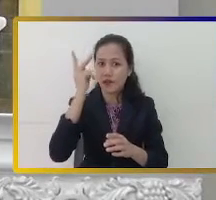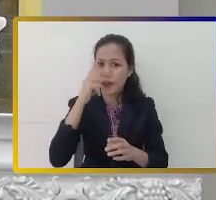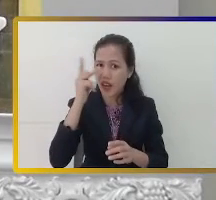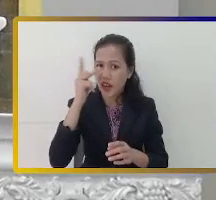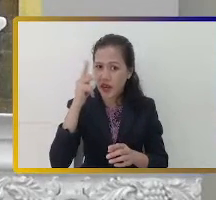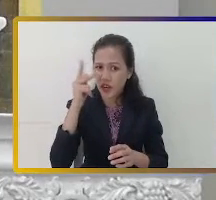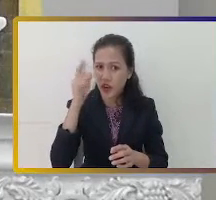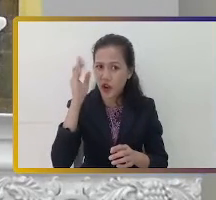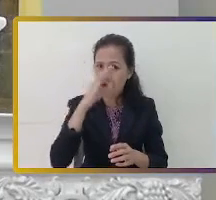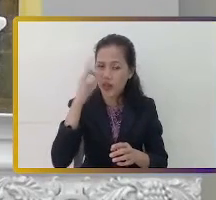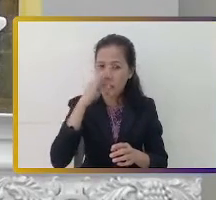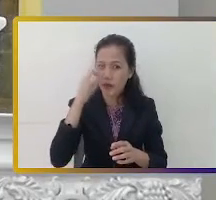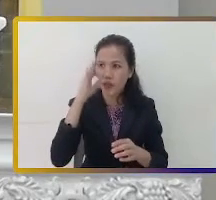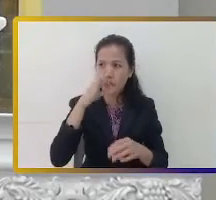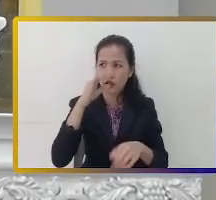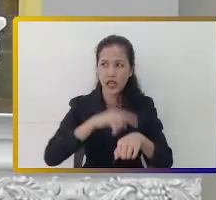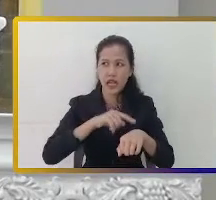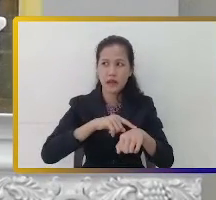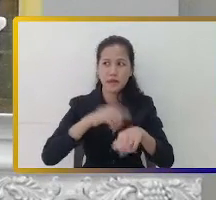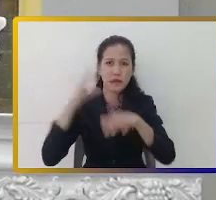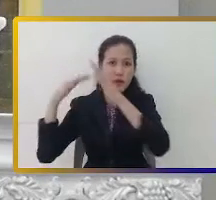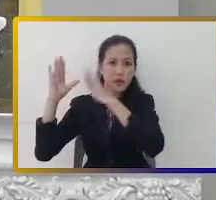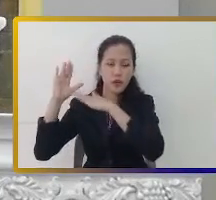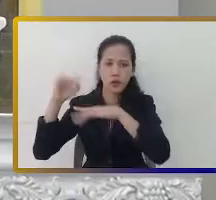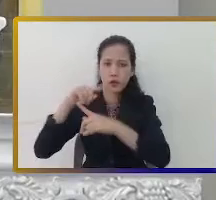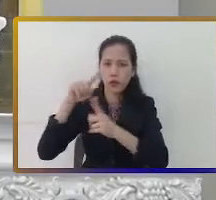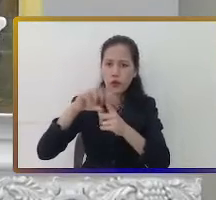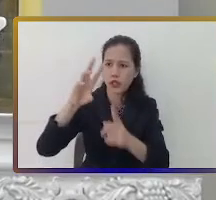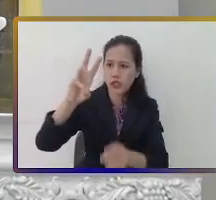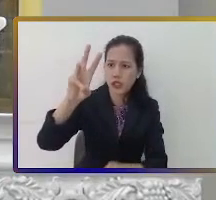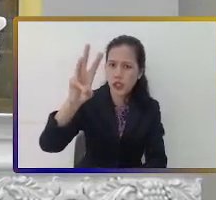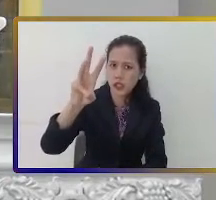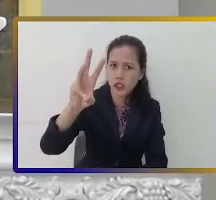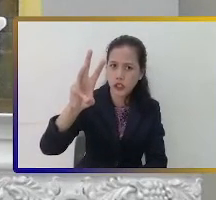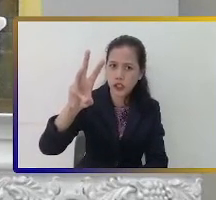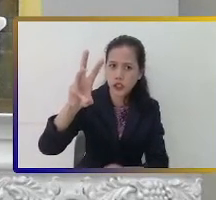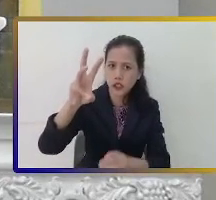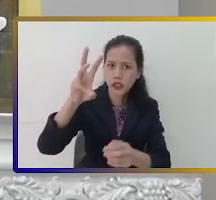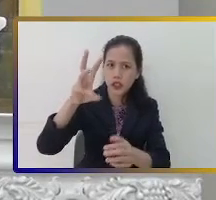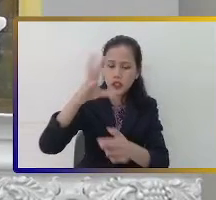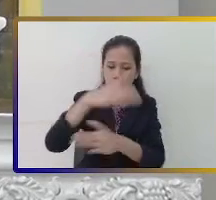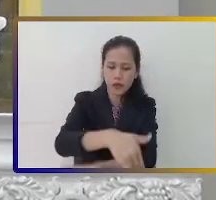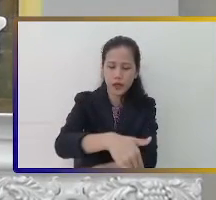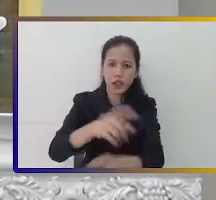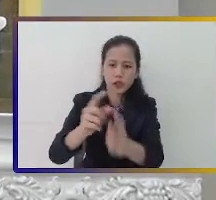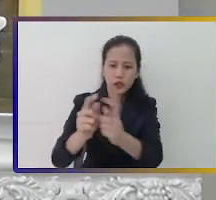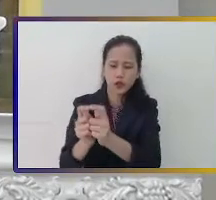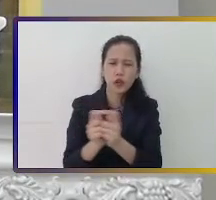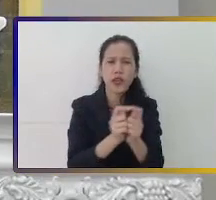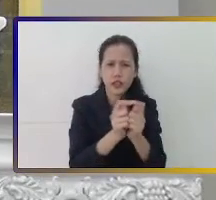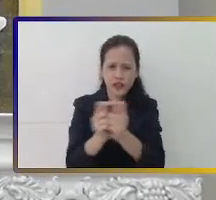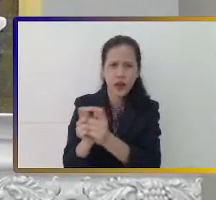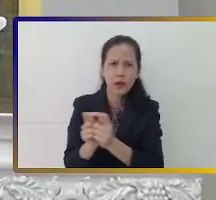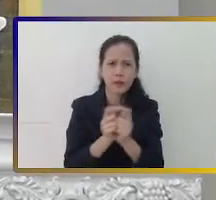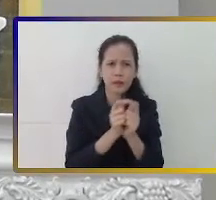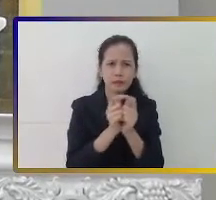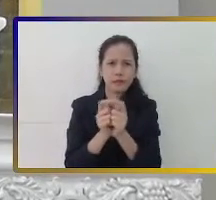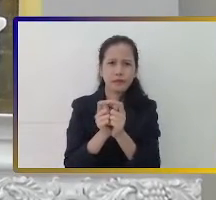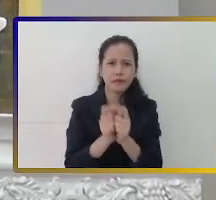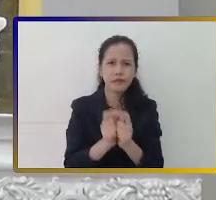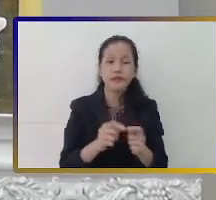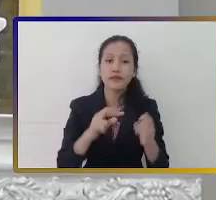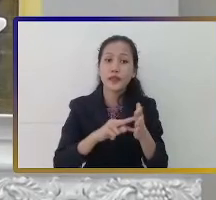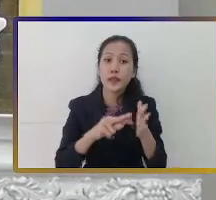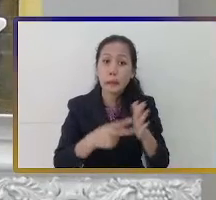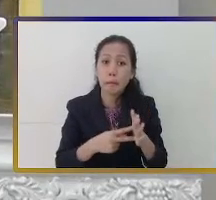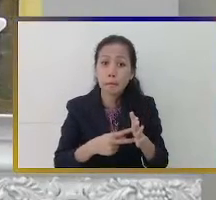Pagdating ng alas 6, wala na pong pakalat-kalat sa labas. It's time to eat. Nagsasama-sama na po sila. Ang ibig sabihin to, kapatid,